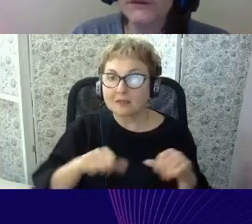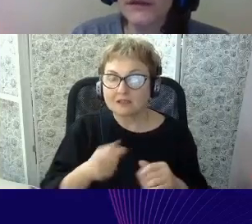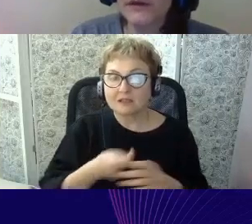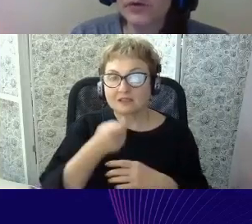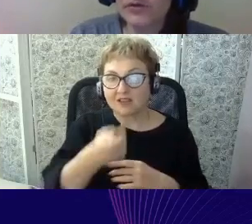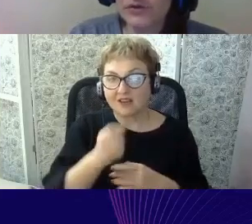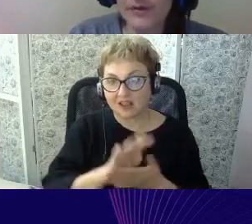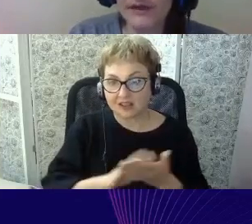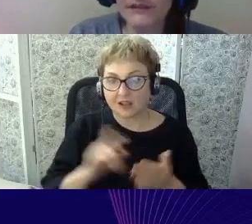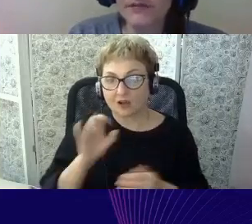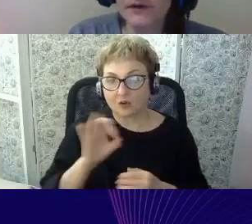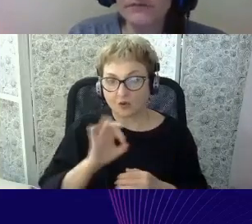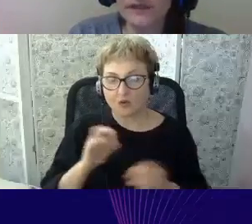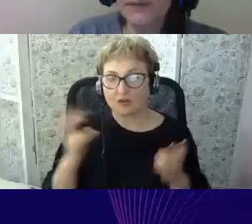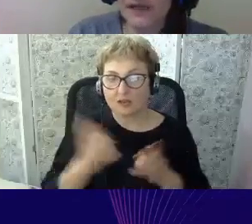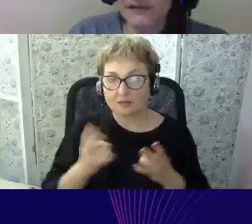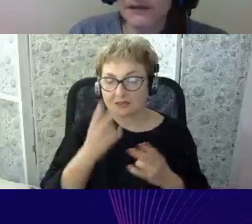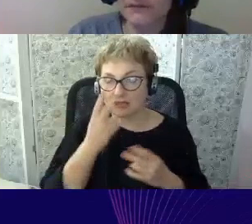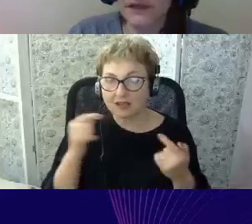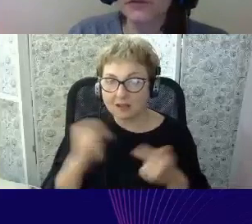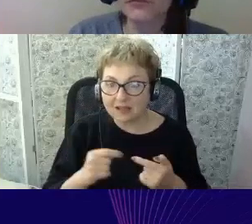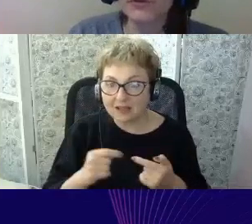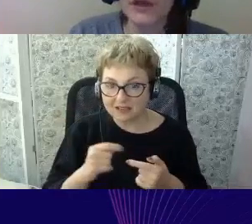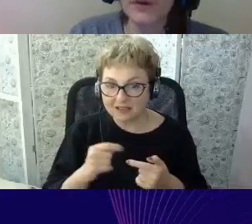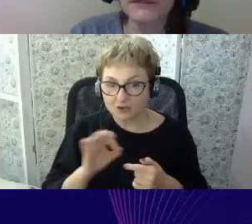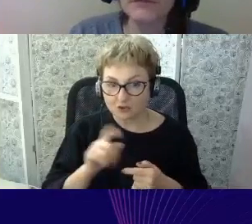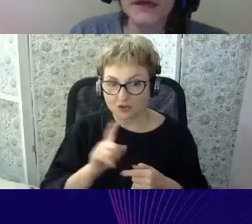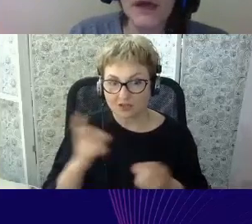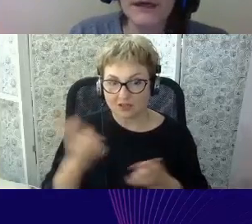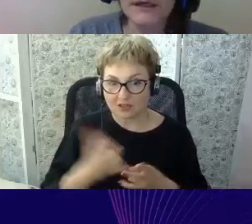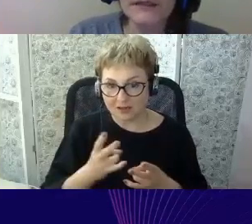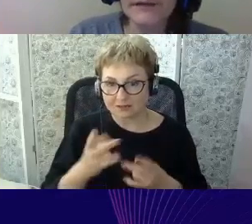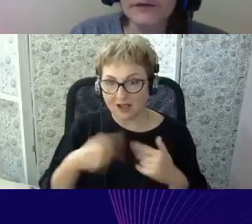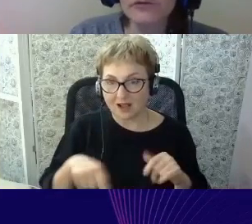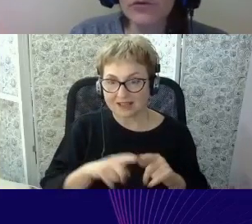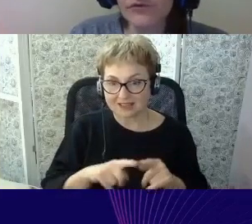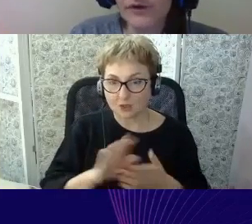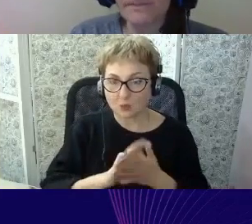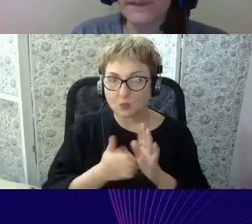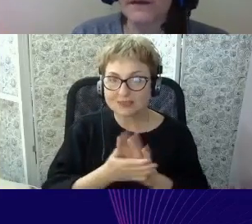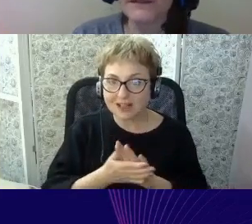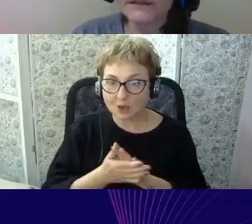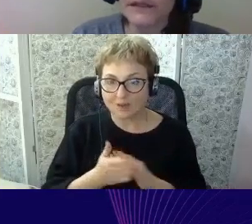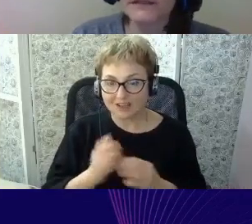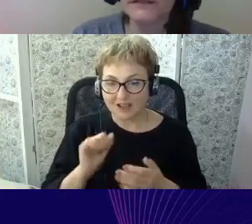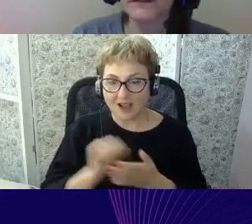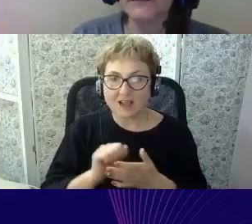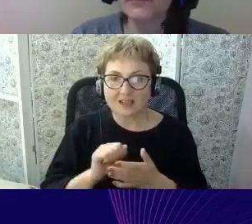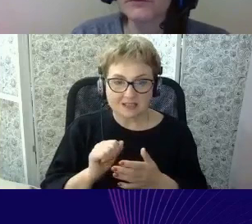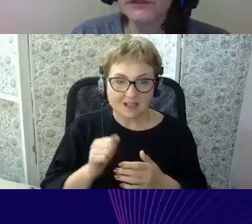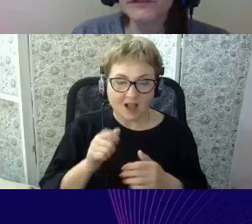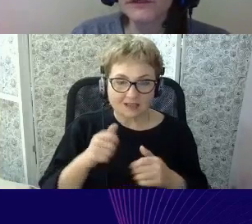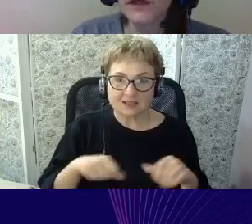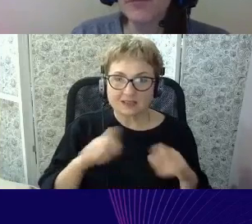подано заявление о том, что необходима адаптация, да, о том, что необходимо организовать условия аттестации